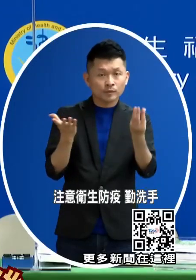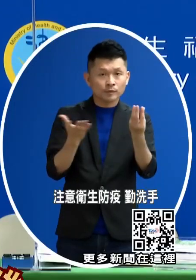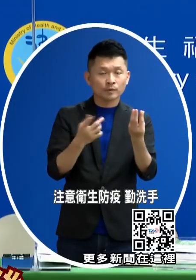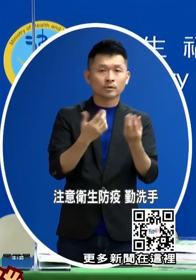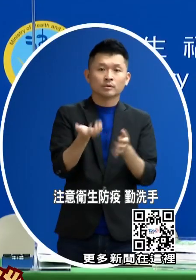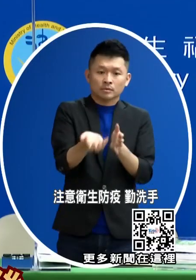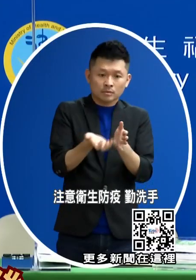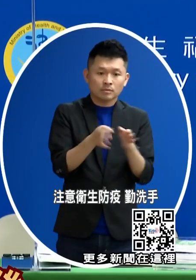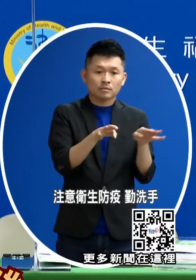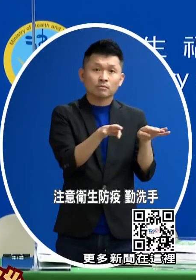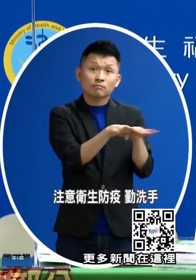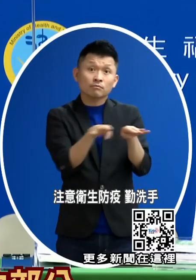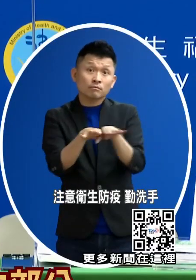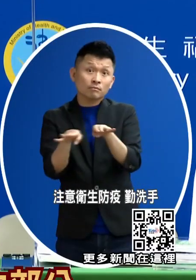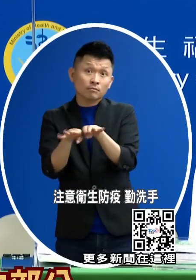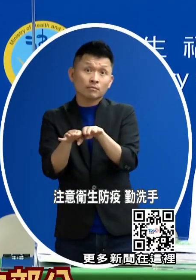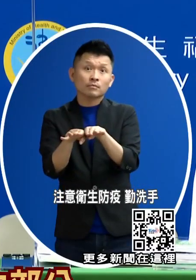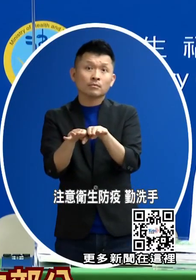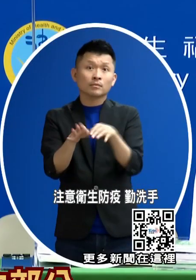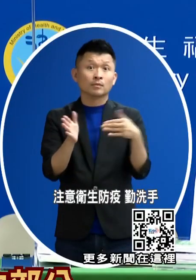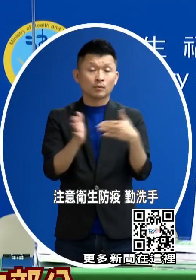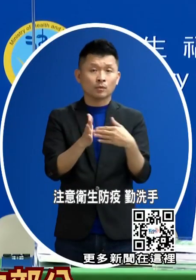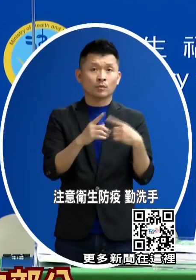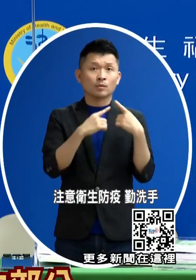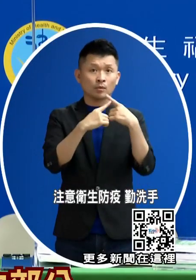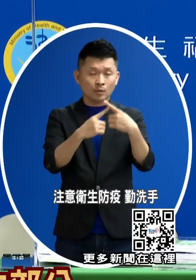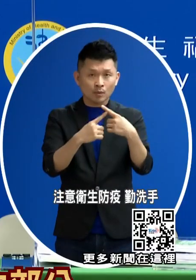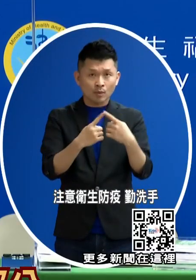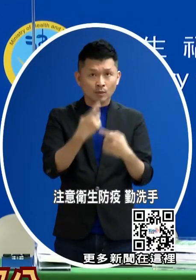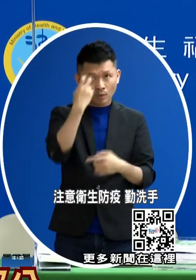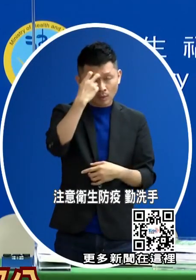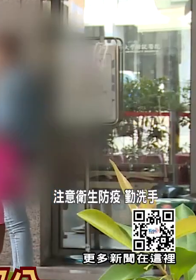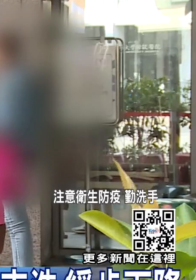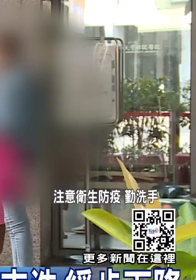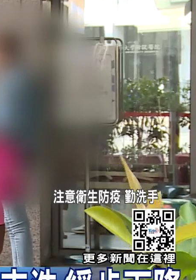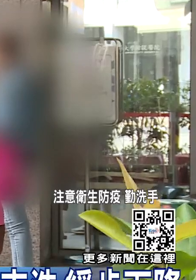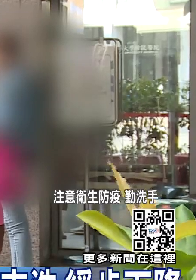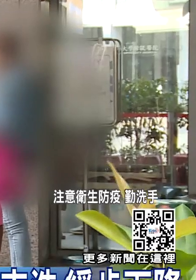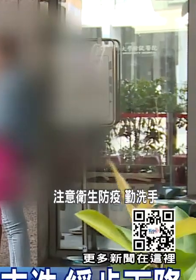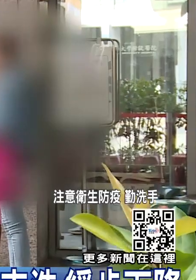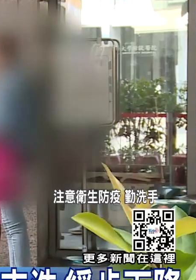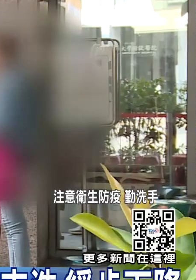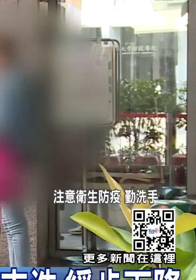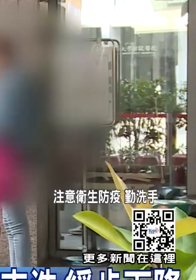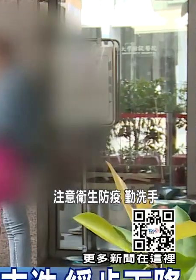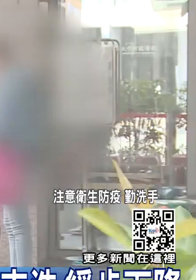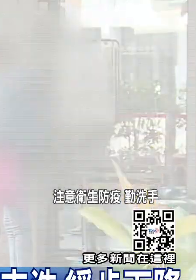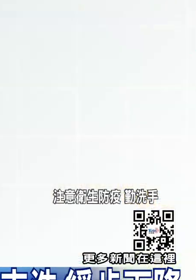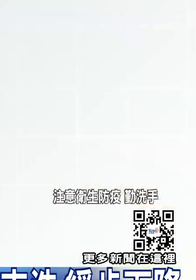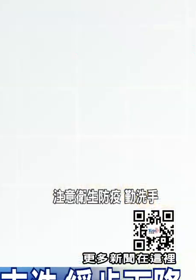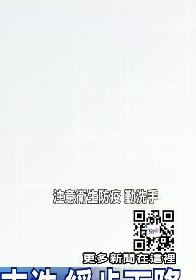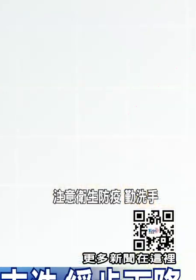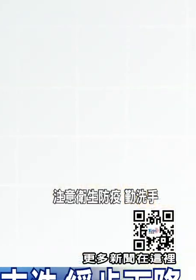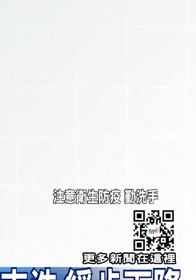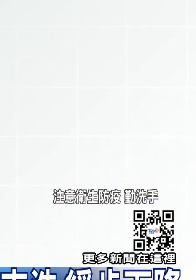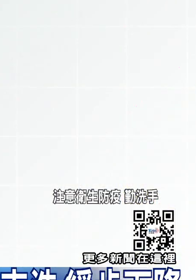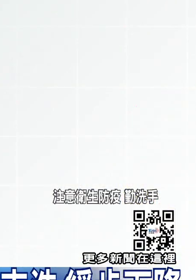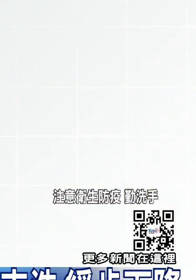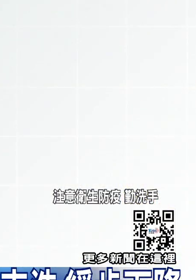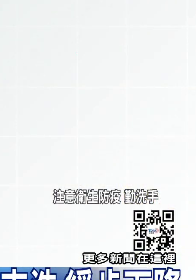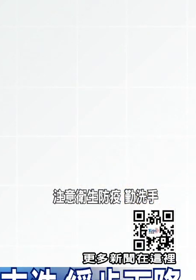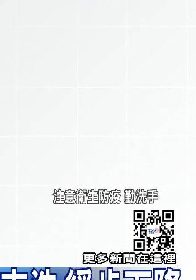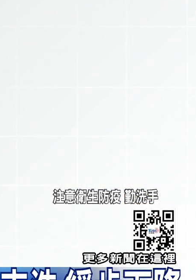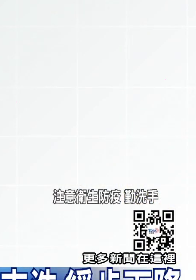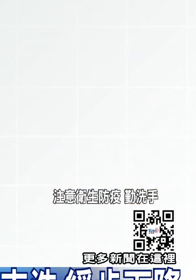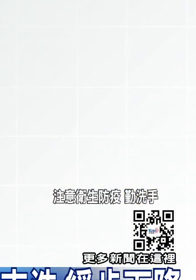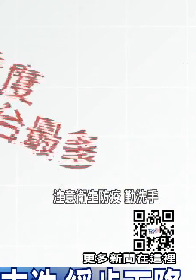些的假期结束了之后还没有出来做确认的部分，这也有可能有一部分 连两天都落在八万例，维持在高原期。不过县